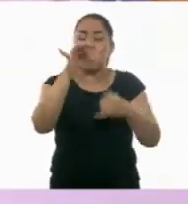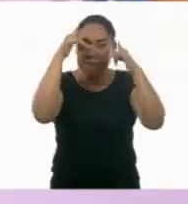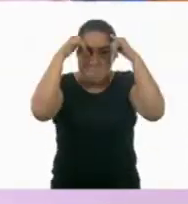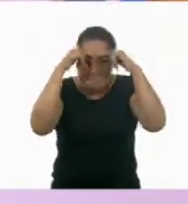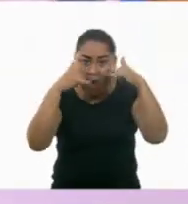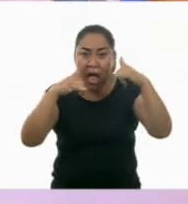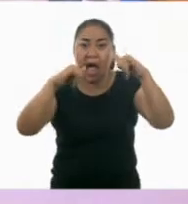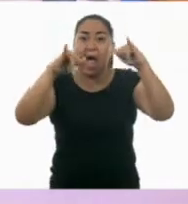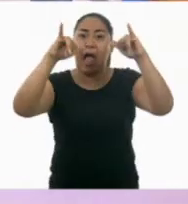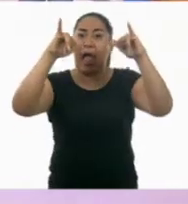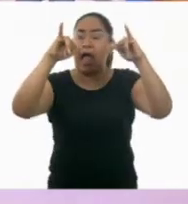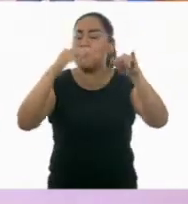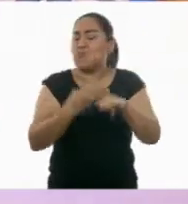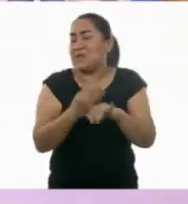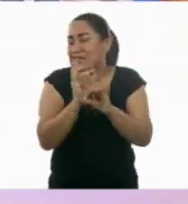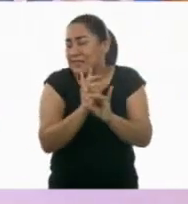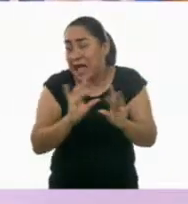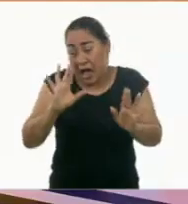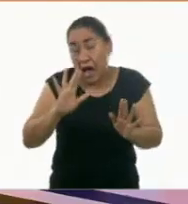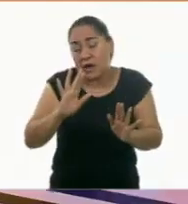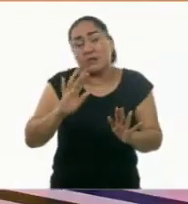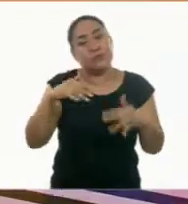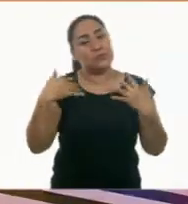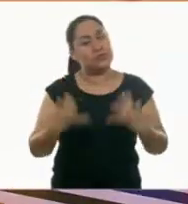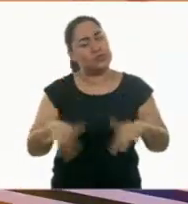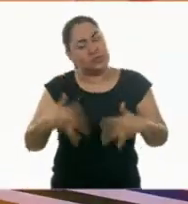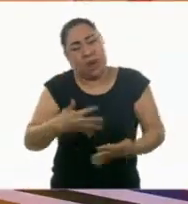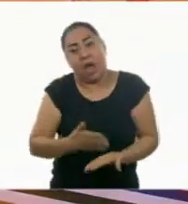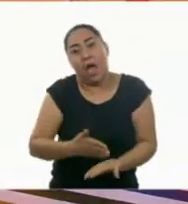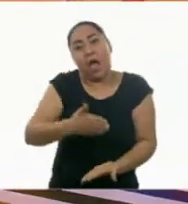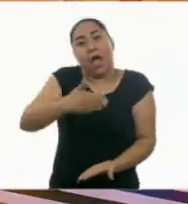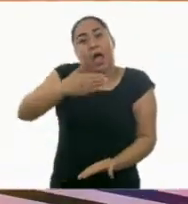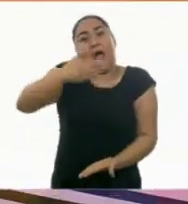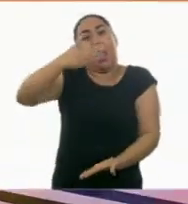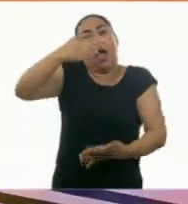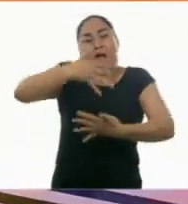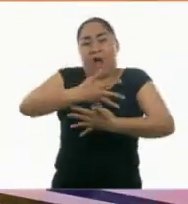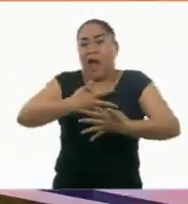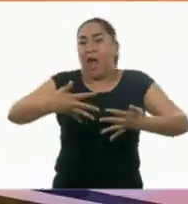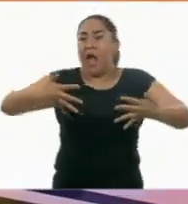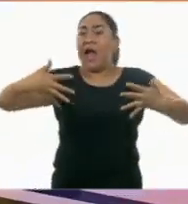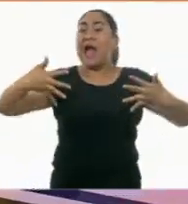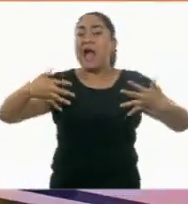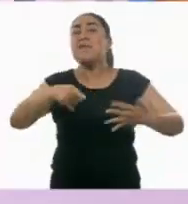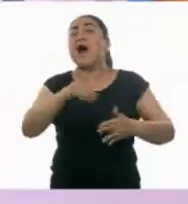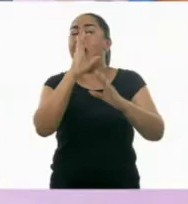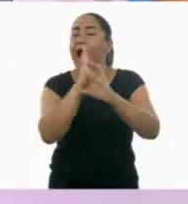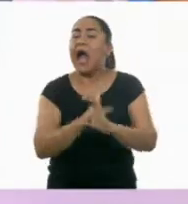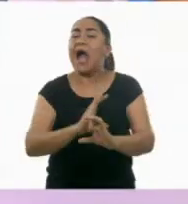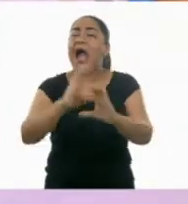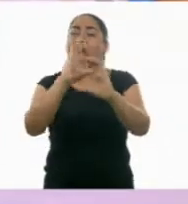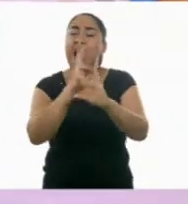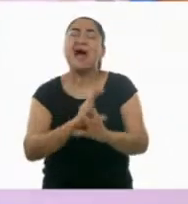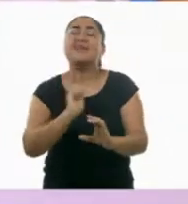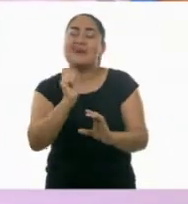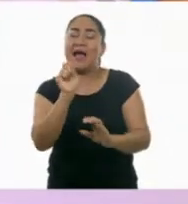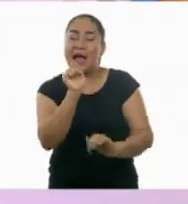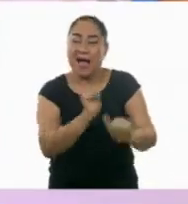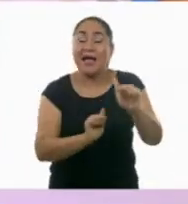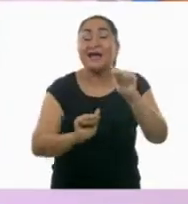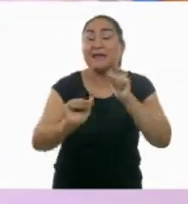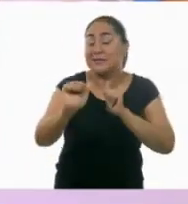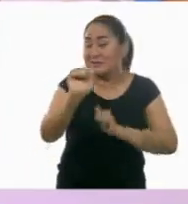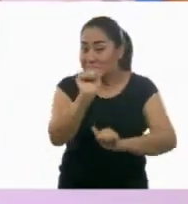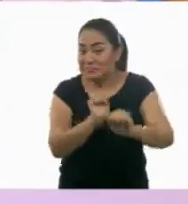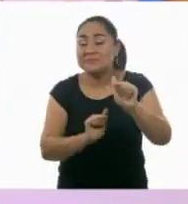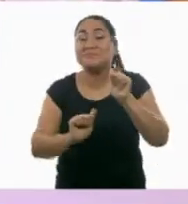vaca sagrada que era muy agrandada y cantaba con a a a a a